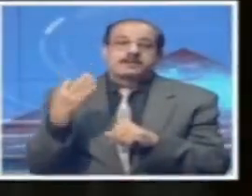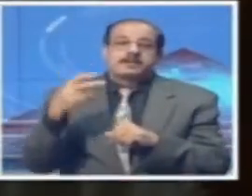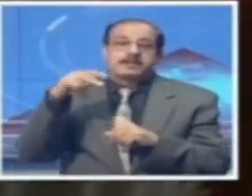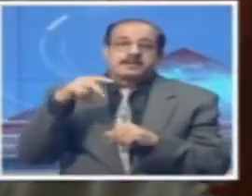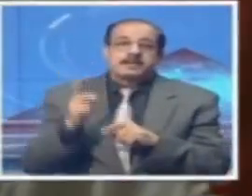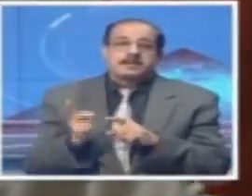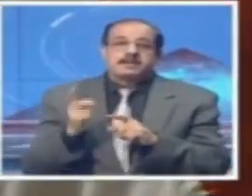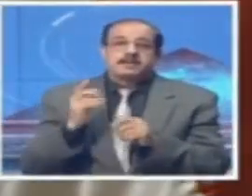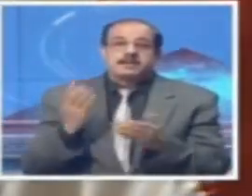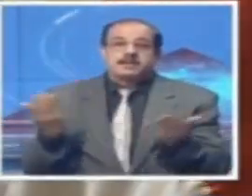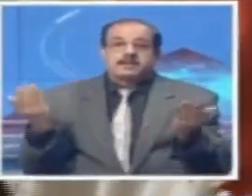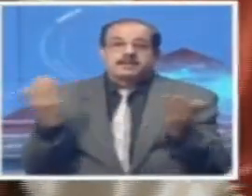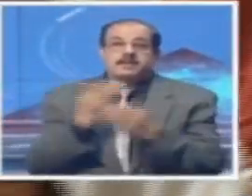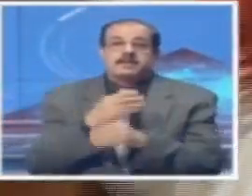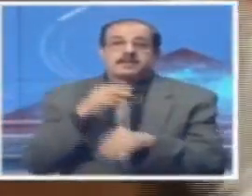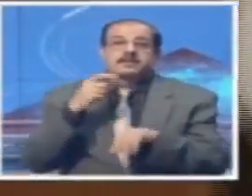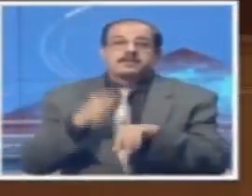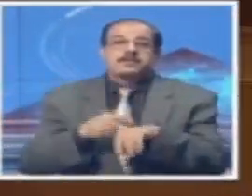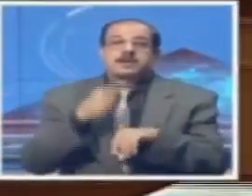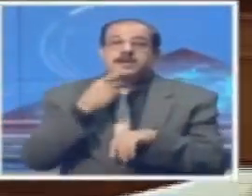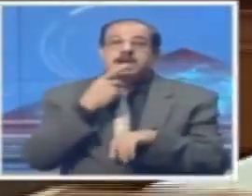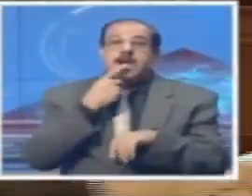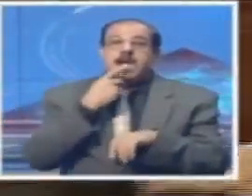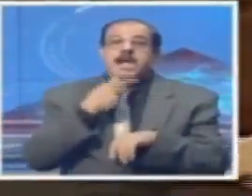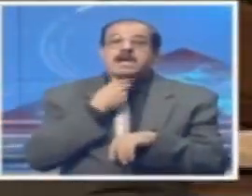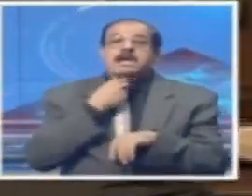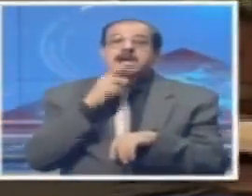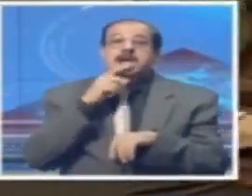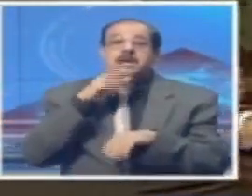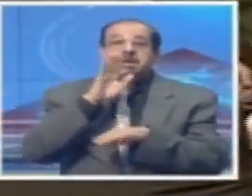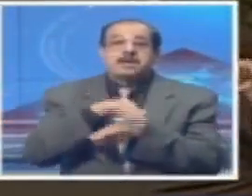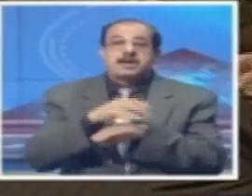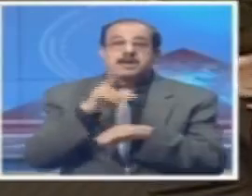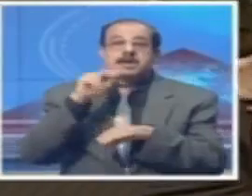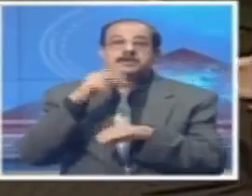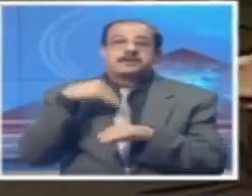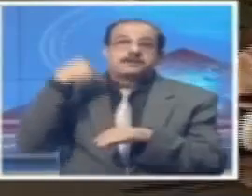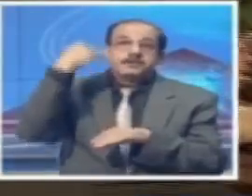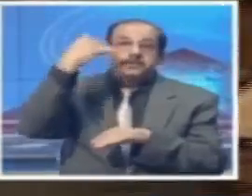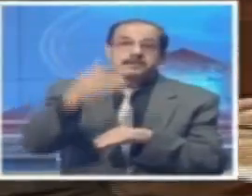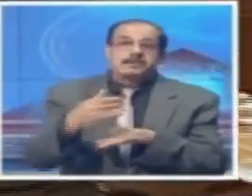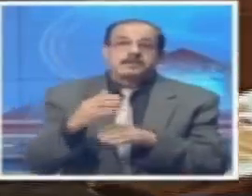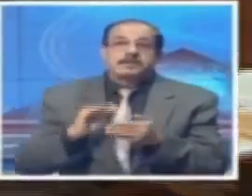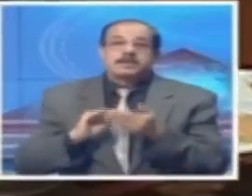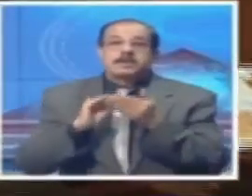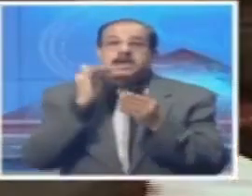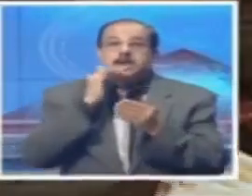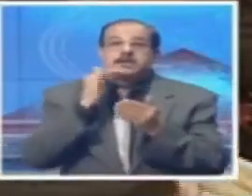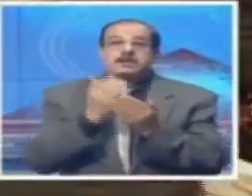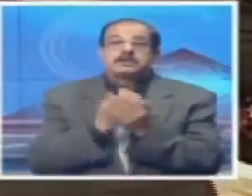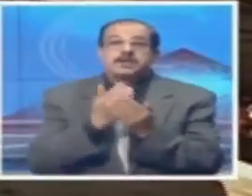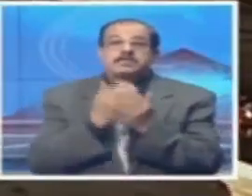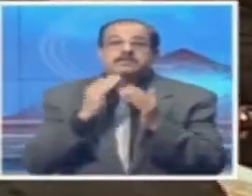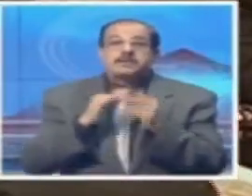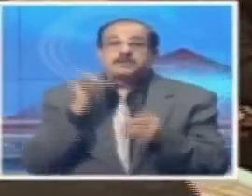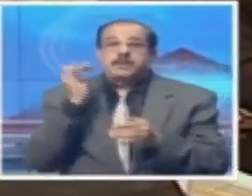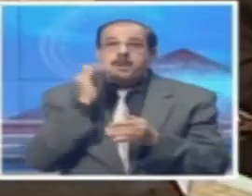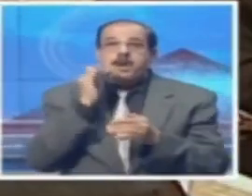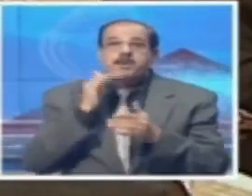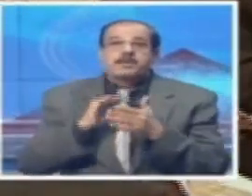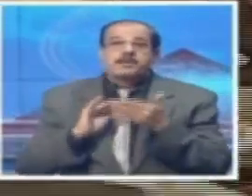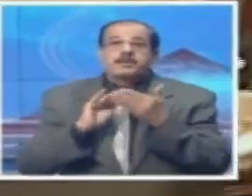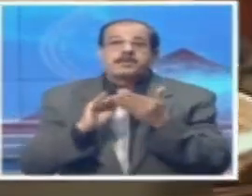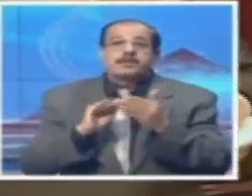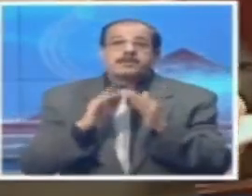1983 تبنى الدكتور كمال الجنزوري فكرة الخطة العشرينية لإنقاذ الاقتصاد المصري، لتدخل